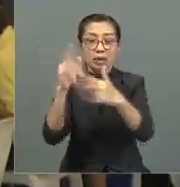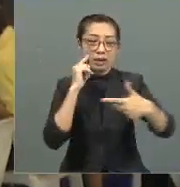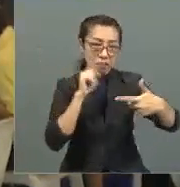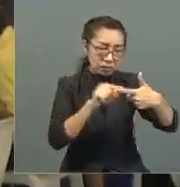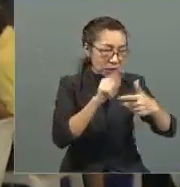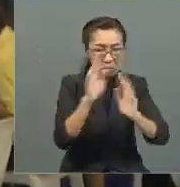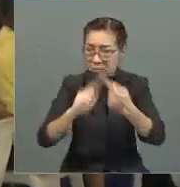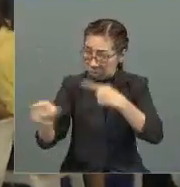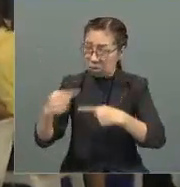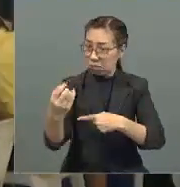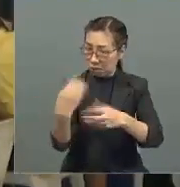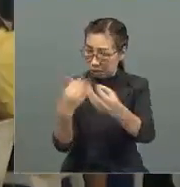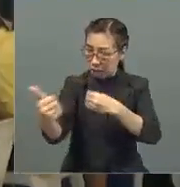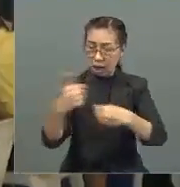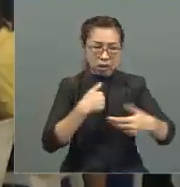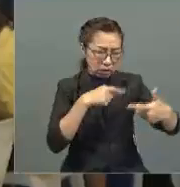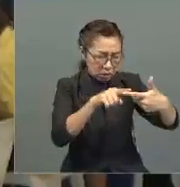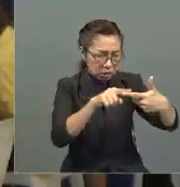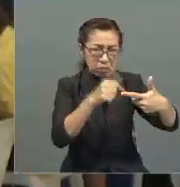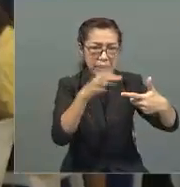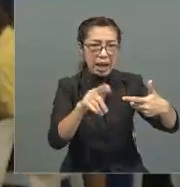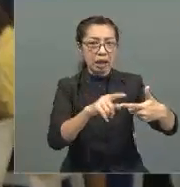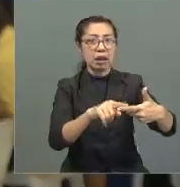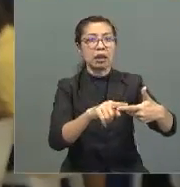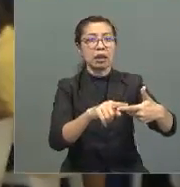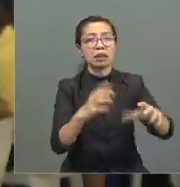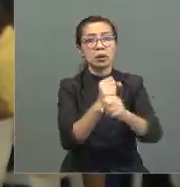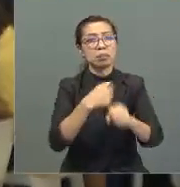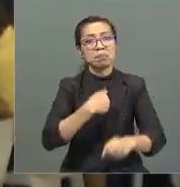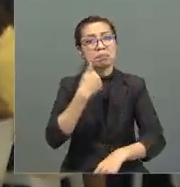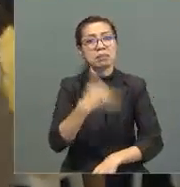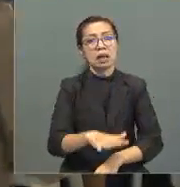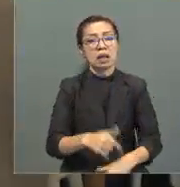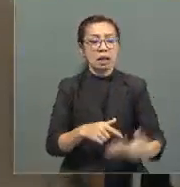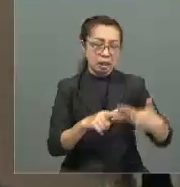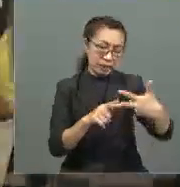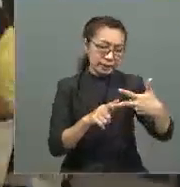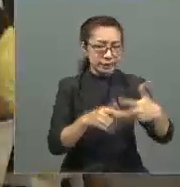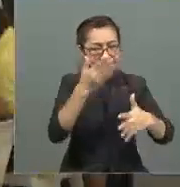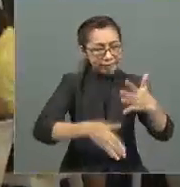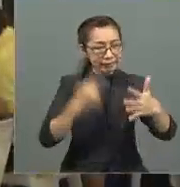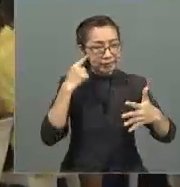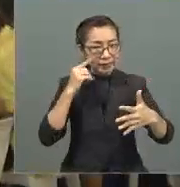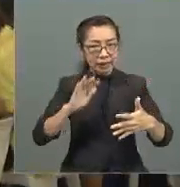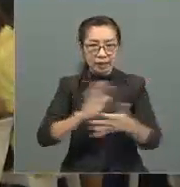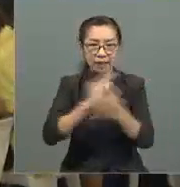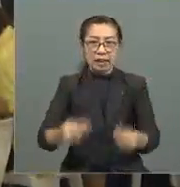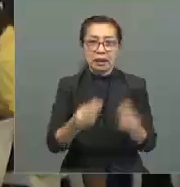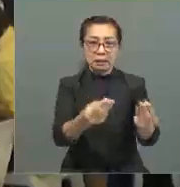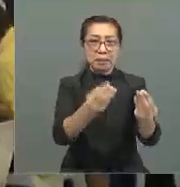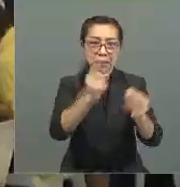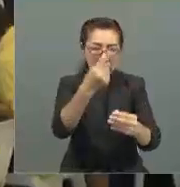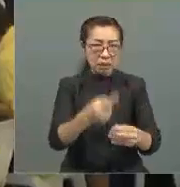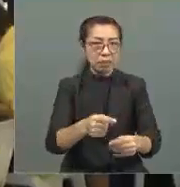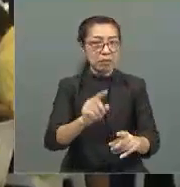อกว่าได้แต่ไม่ผลสุดท้ายวันที่10เมื่อกี้บอกไม่ได้ผมก็เลยทำเรื่องมาใหม่วันที่7บอก